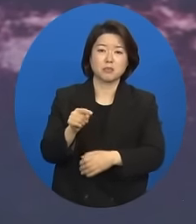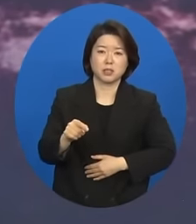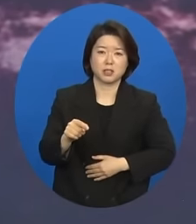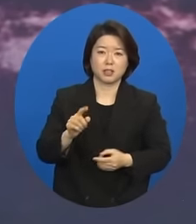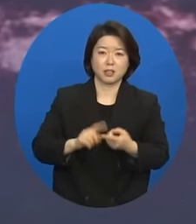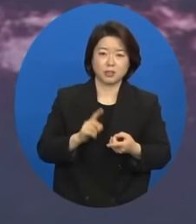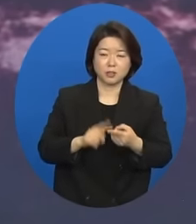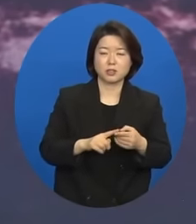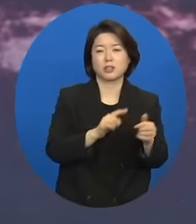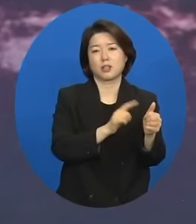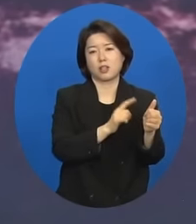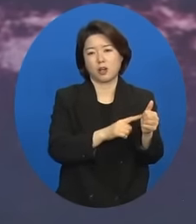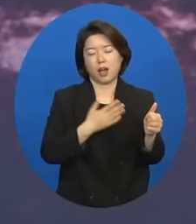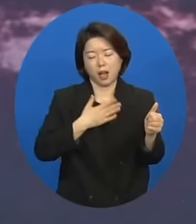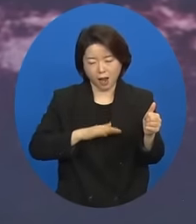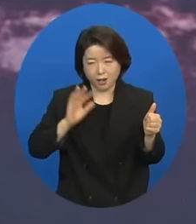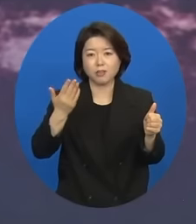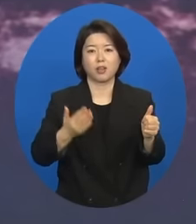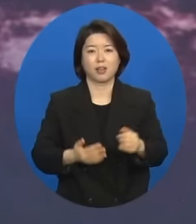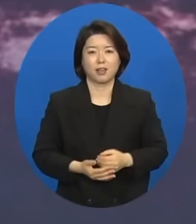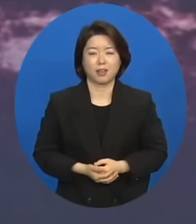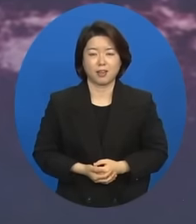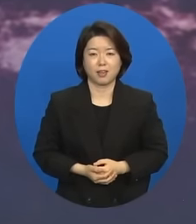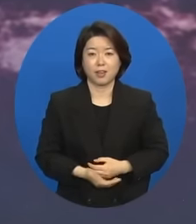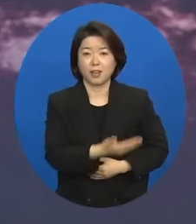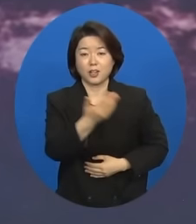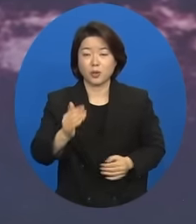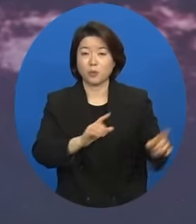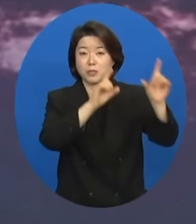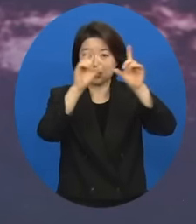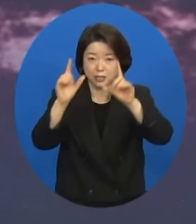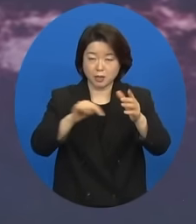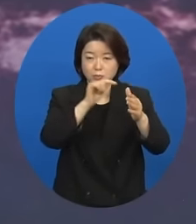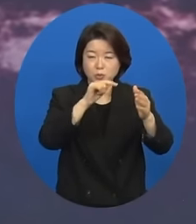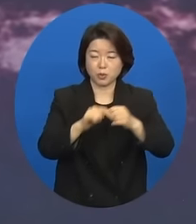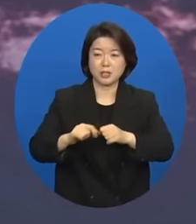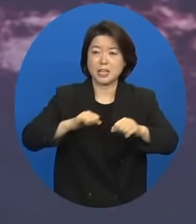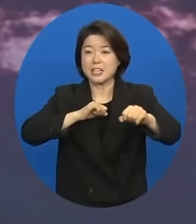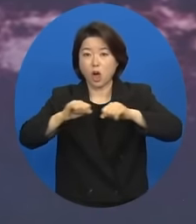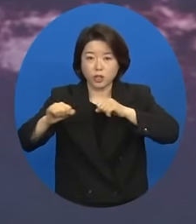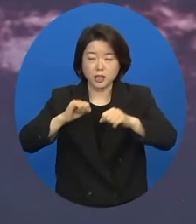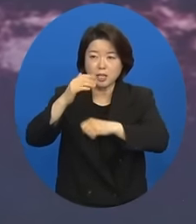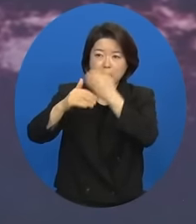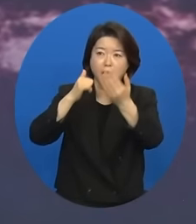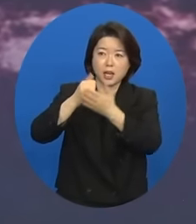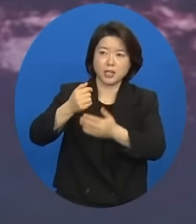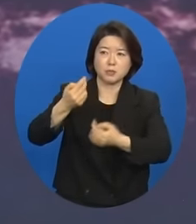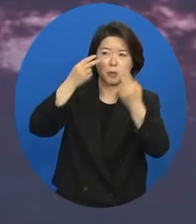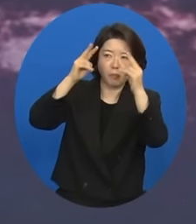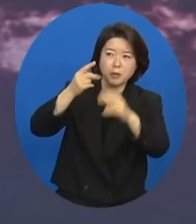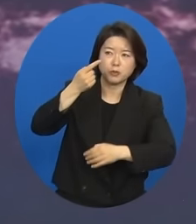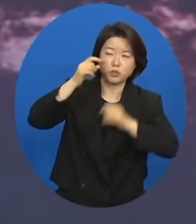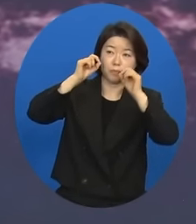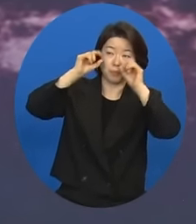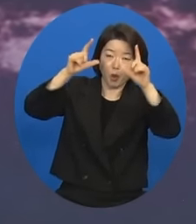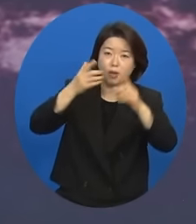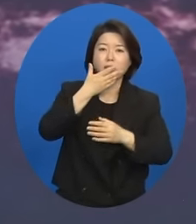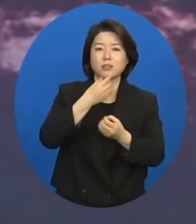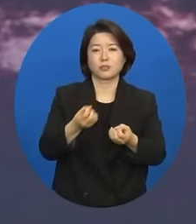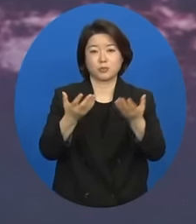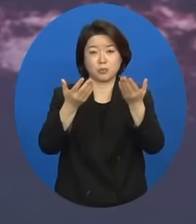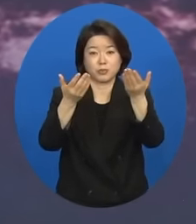그가 알게 된 것이죠 여러분들 삶 가운데 역사하시는 주님을 바라보는 눈이 열리지를 축복합니다